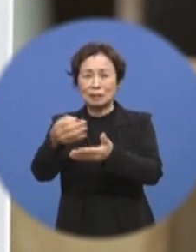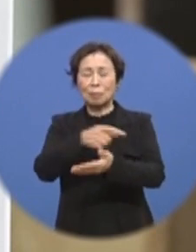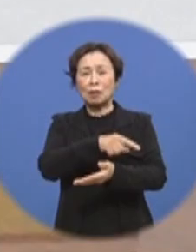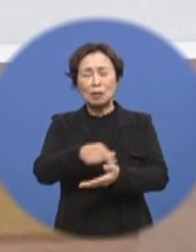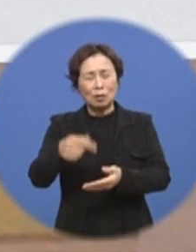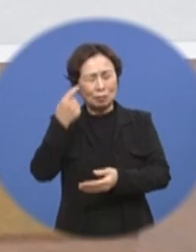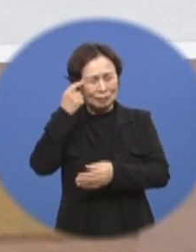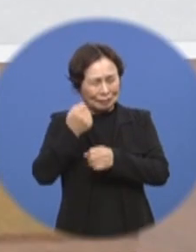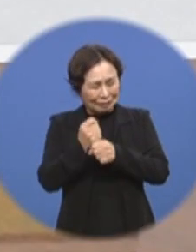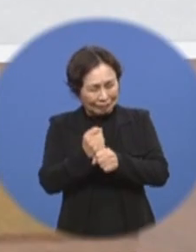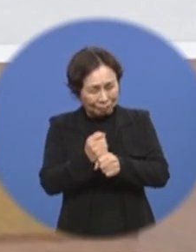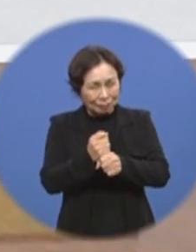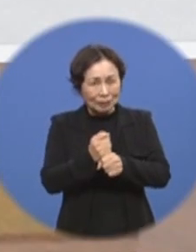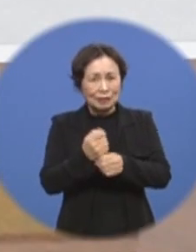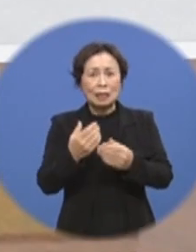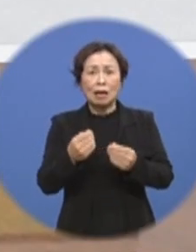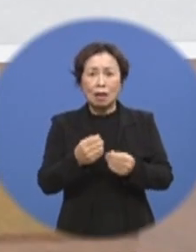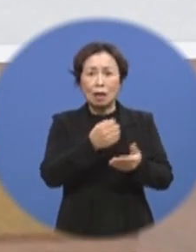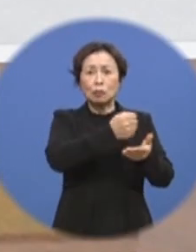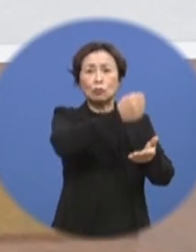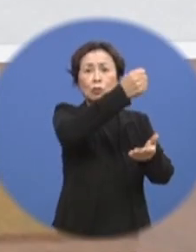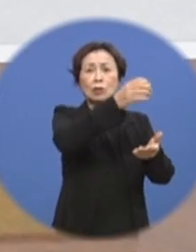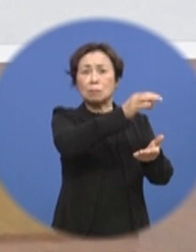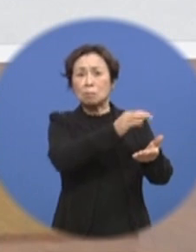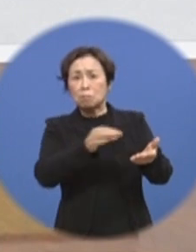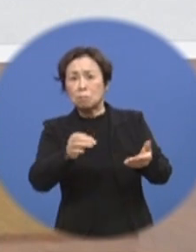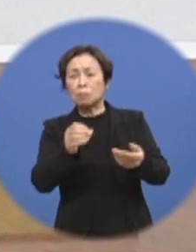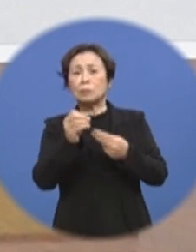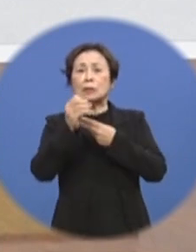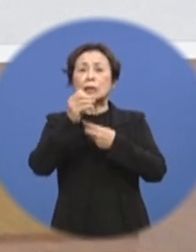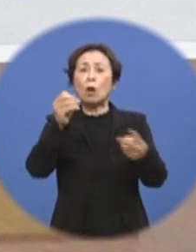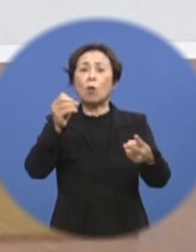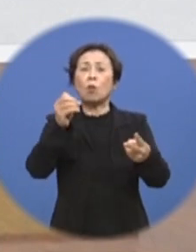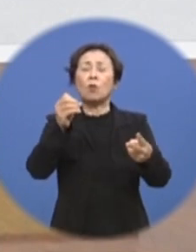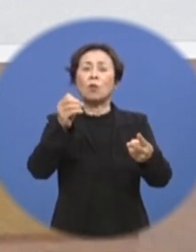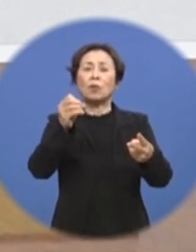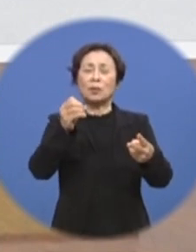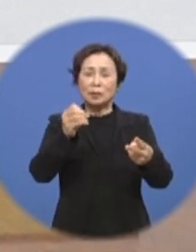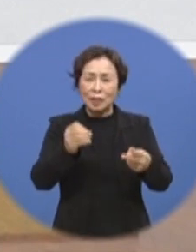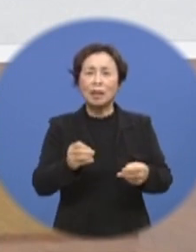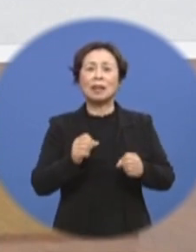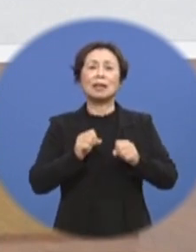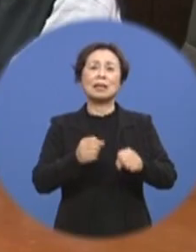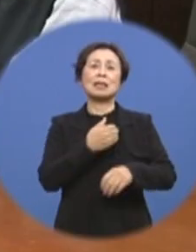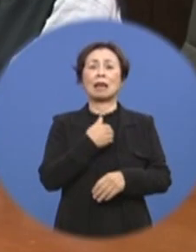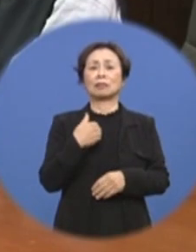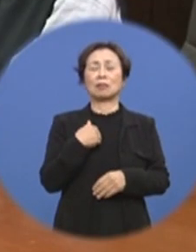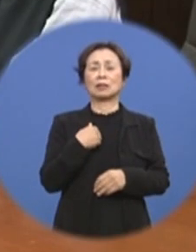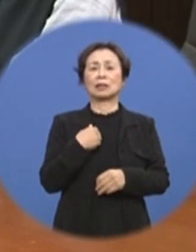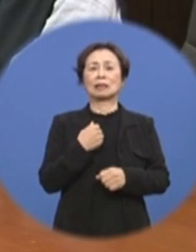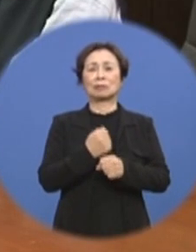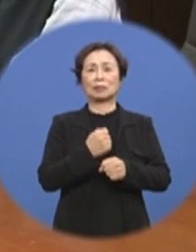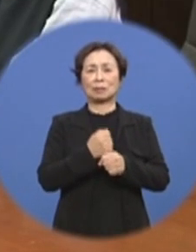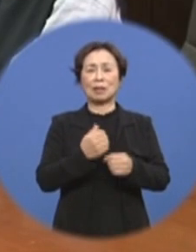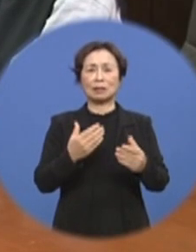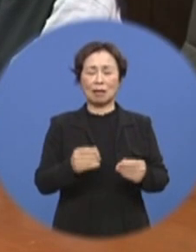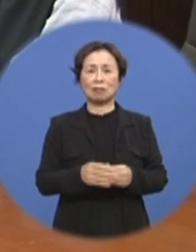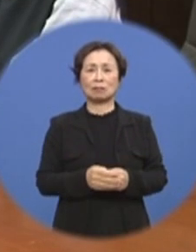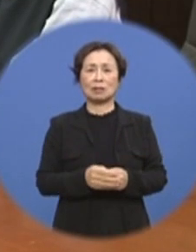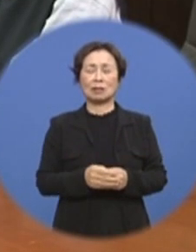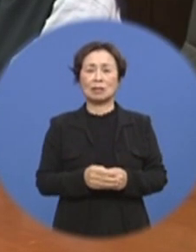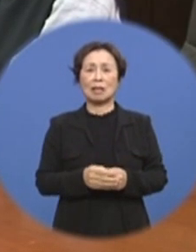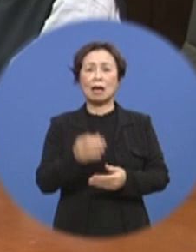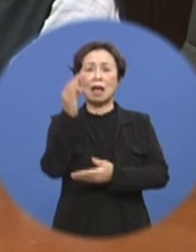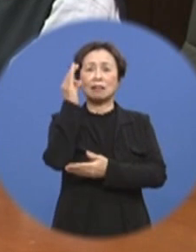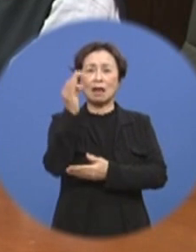ね貯金の取り崩し0ぐらいで今年はあの全部まとめました財政がぐちゃぐちゃになっ